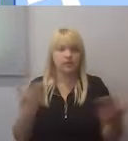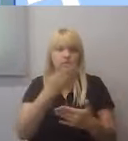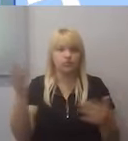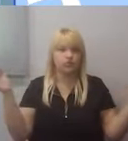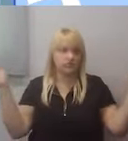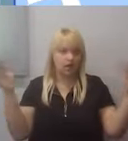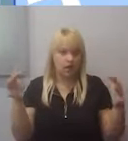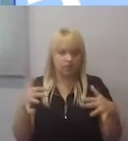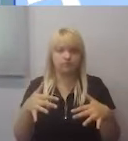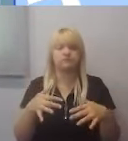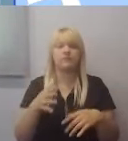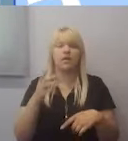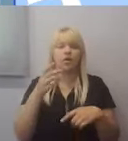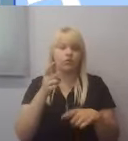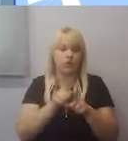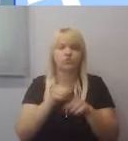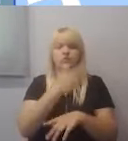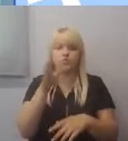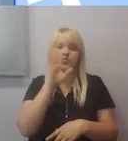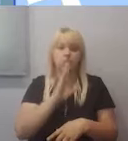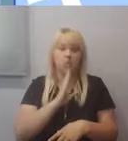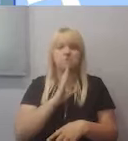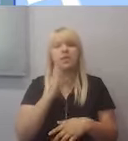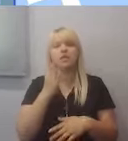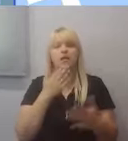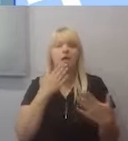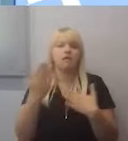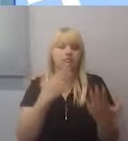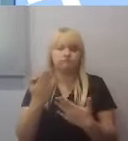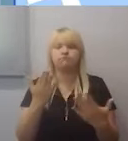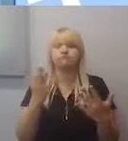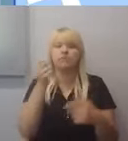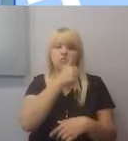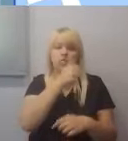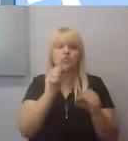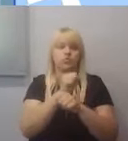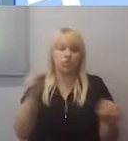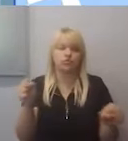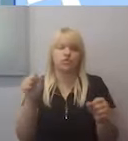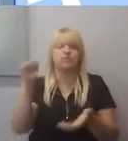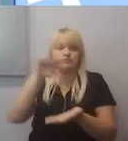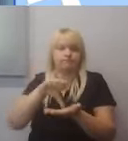un nopietno attieksmi pret personīgo drošību un droši vien ka vārds ekspertiem